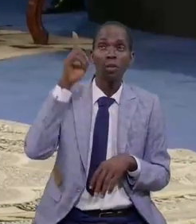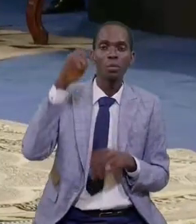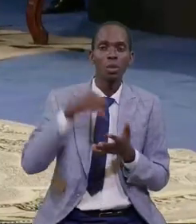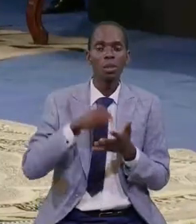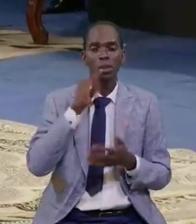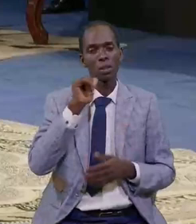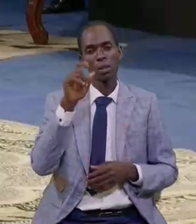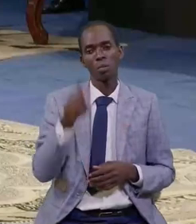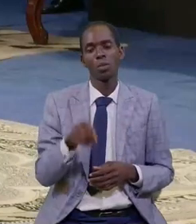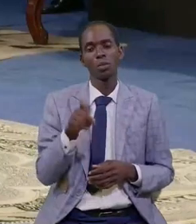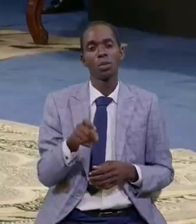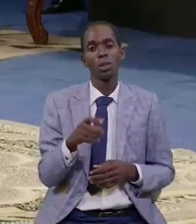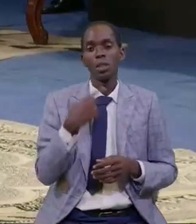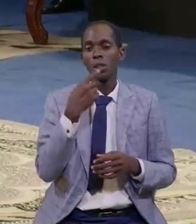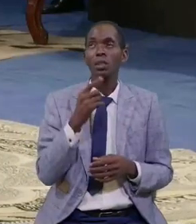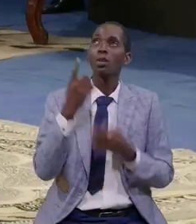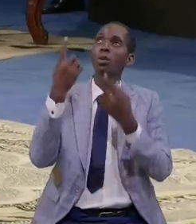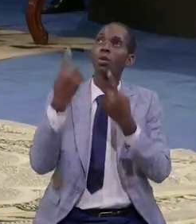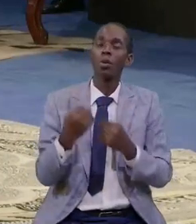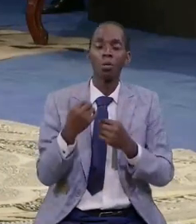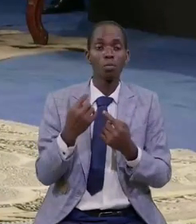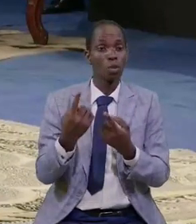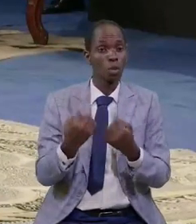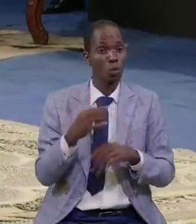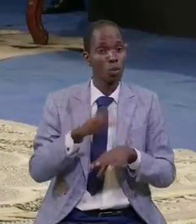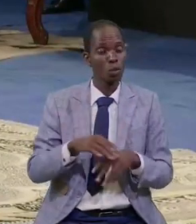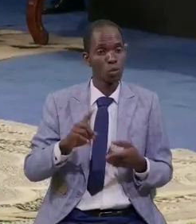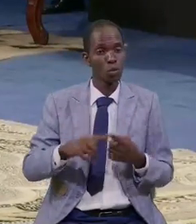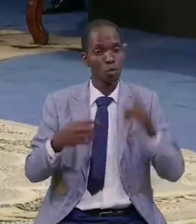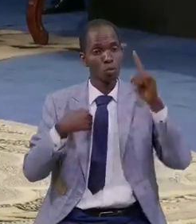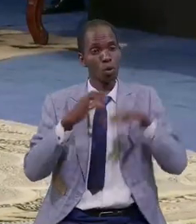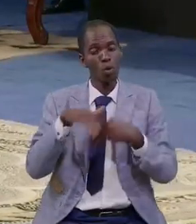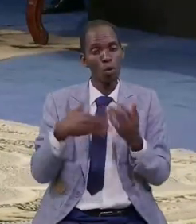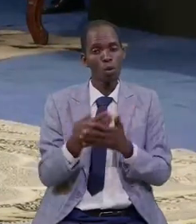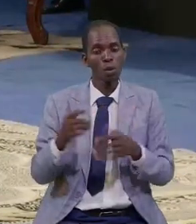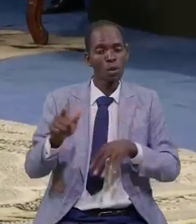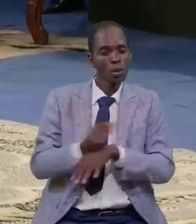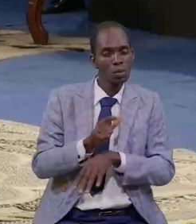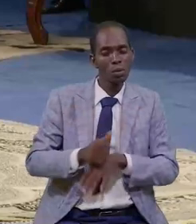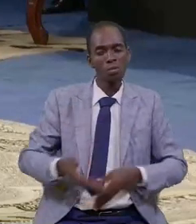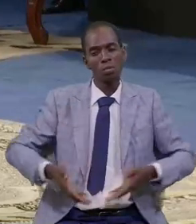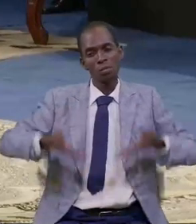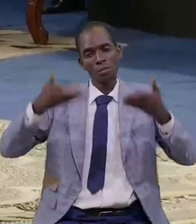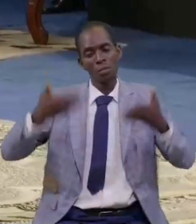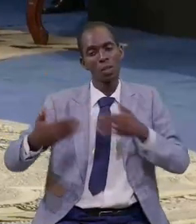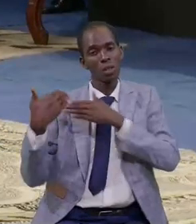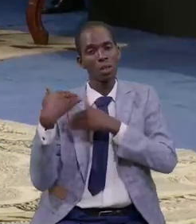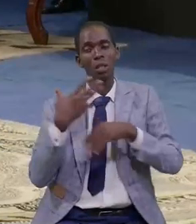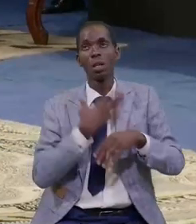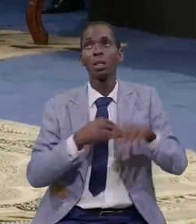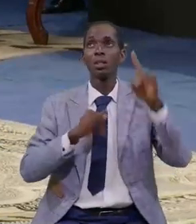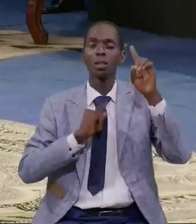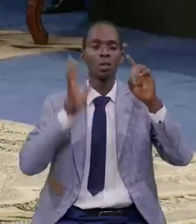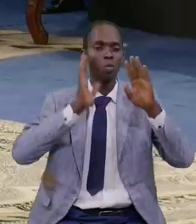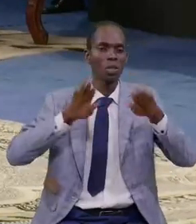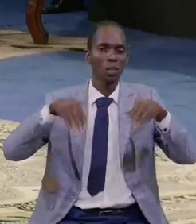venez à moi vous tout qui êtes fatigué et chargé et je vous donnerai du repos et il dit vous